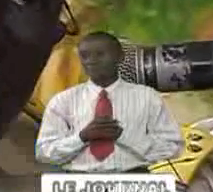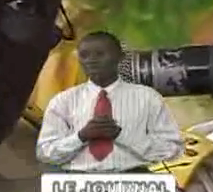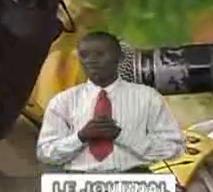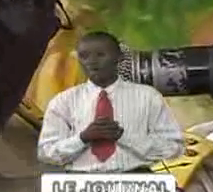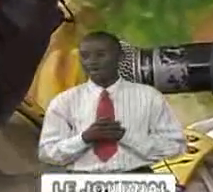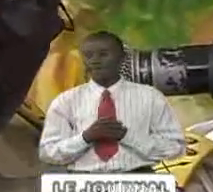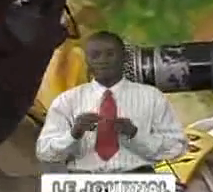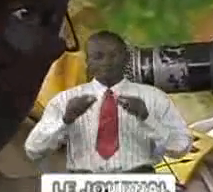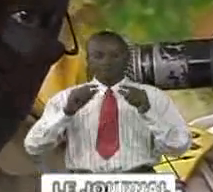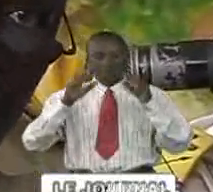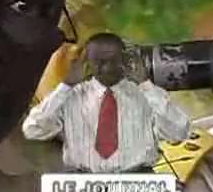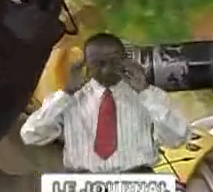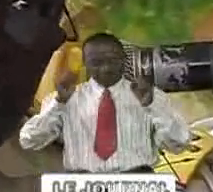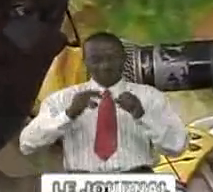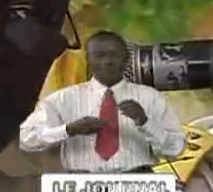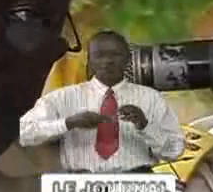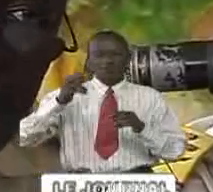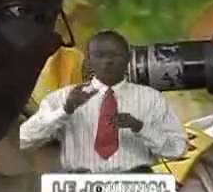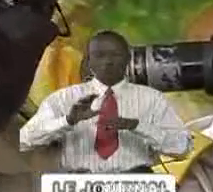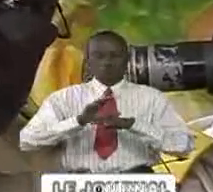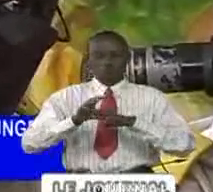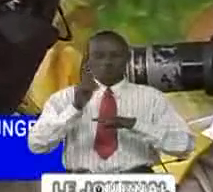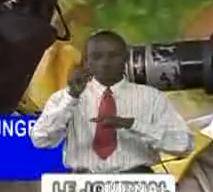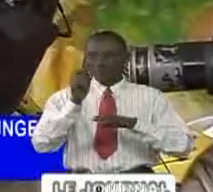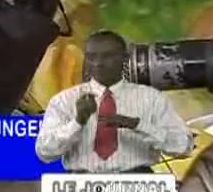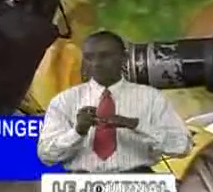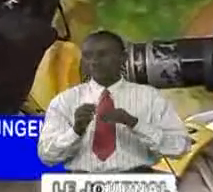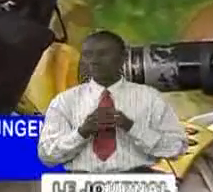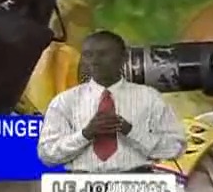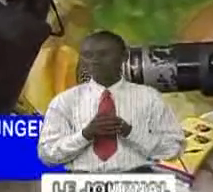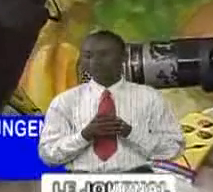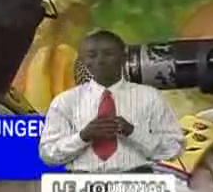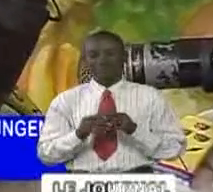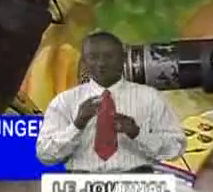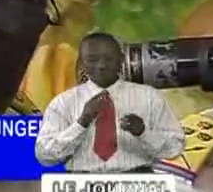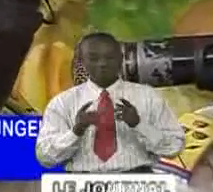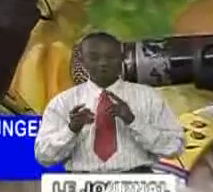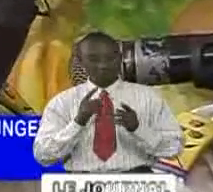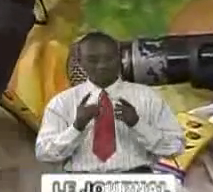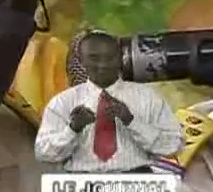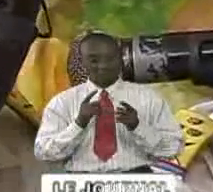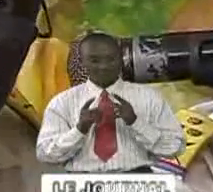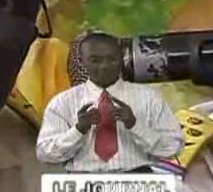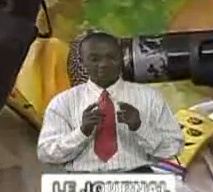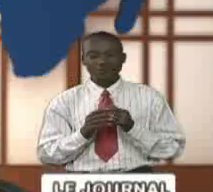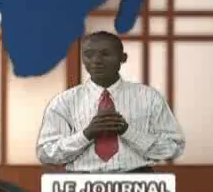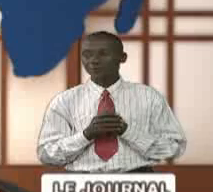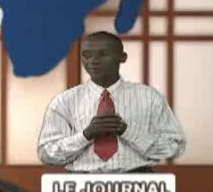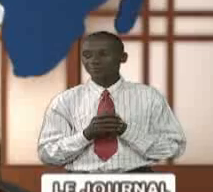la cour a ordonné au greffier de citer le prévenu fugitif conformément à la loi.